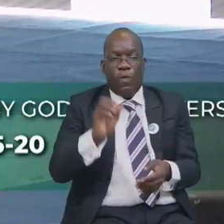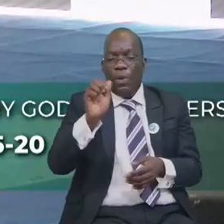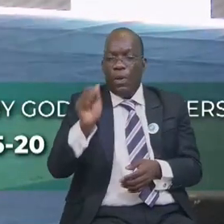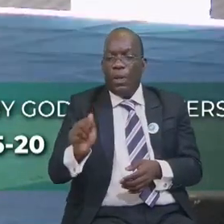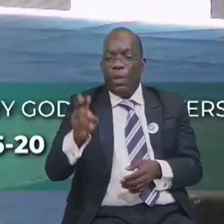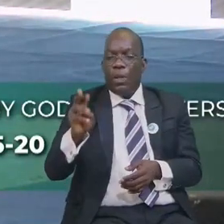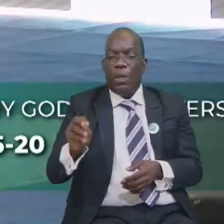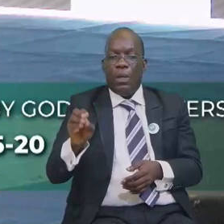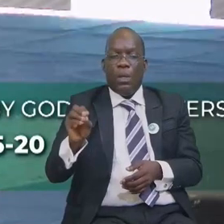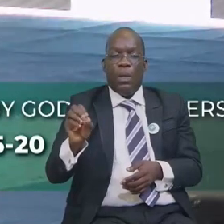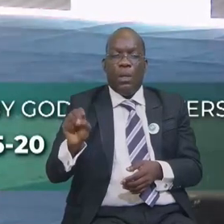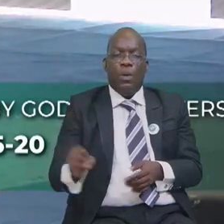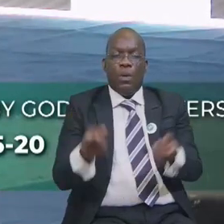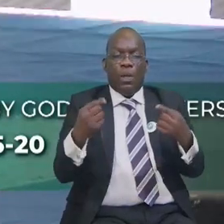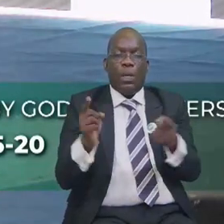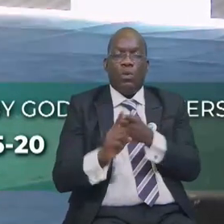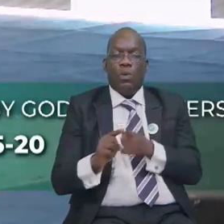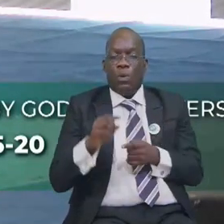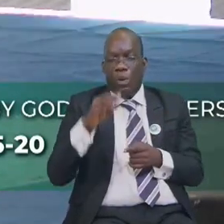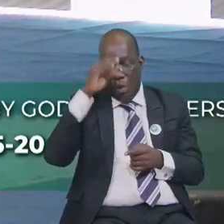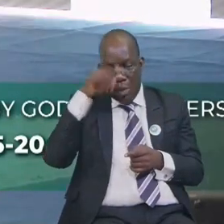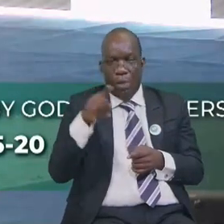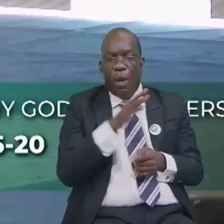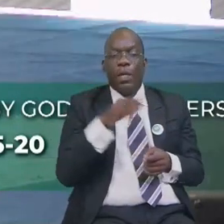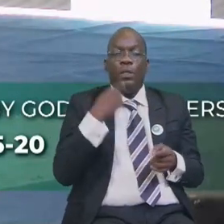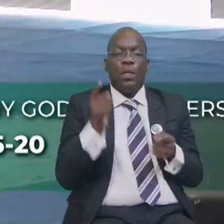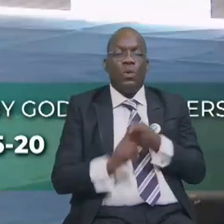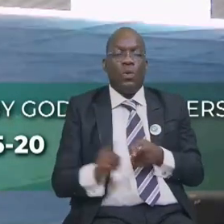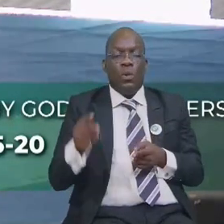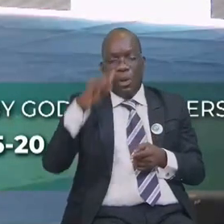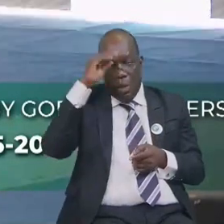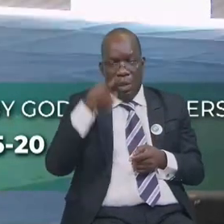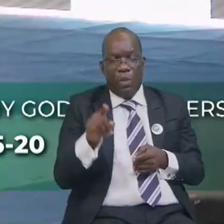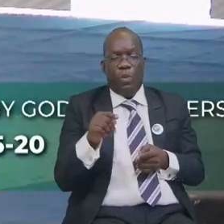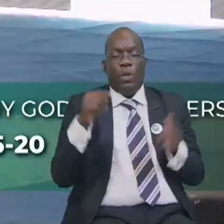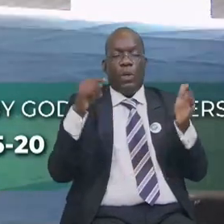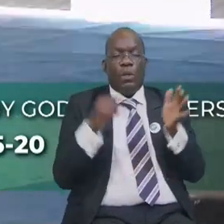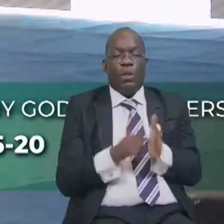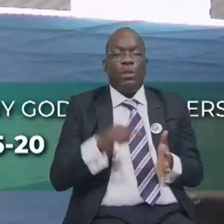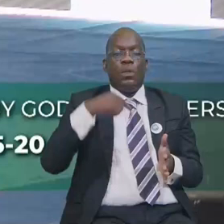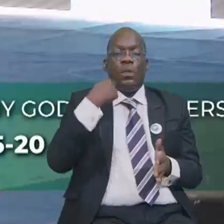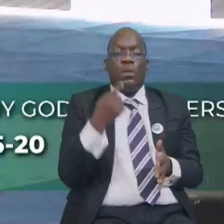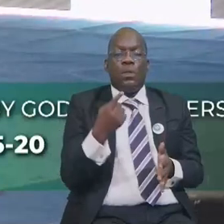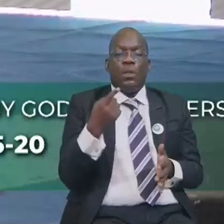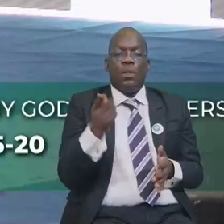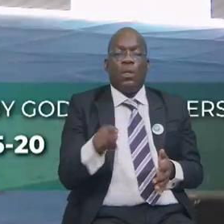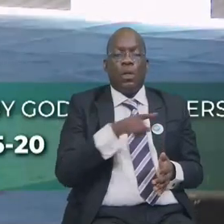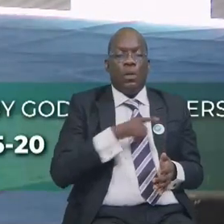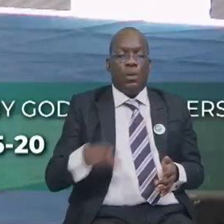vint auprès de lui et lui dit: ainsi parle l'Éternel.